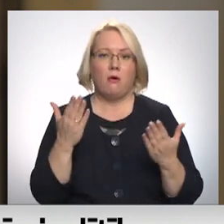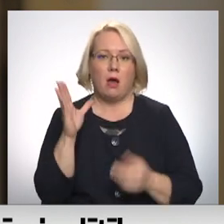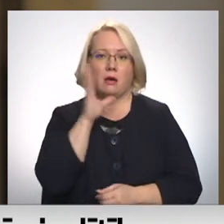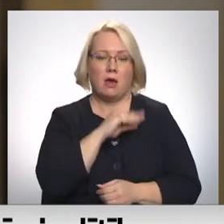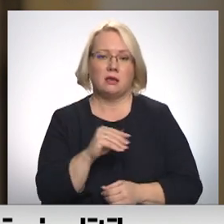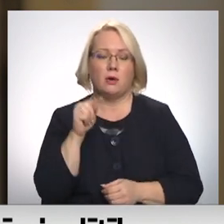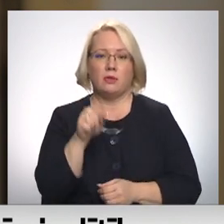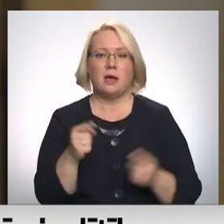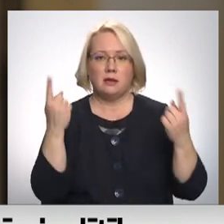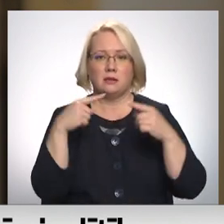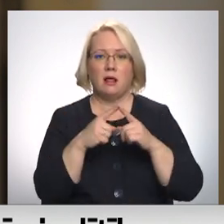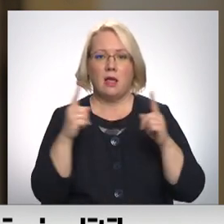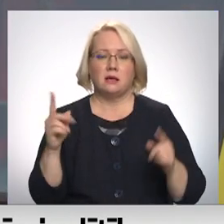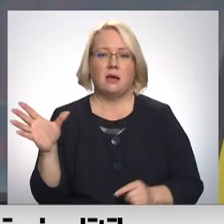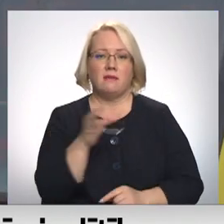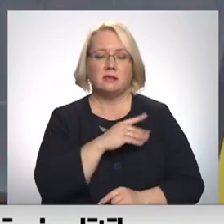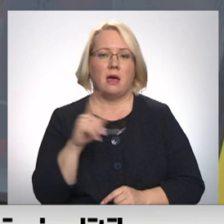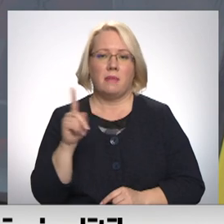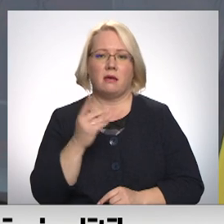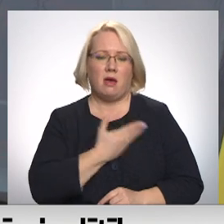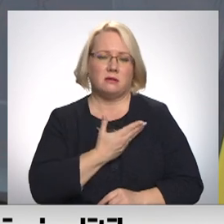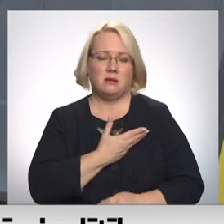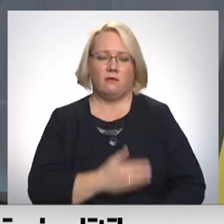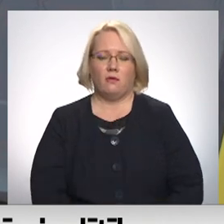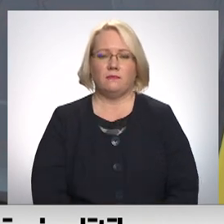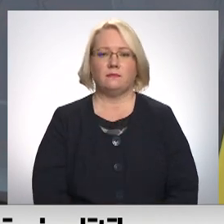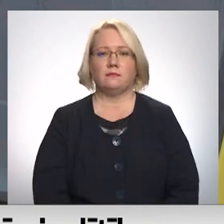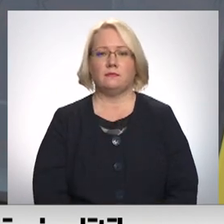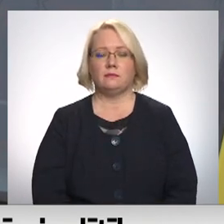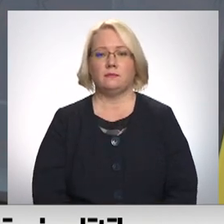ir tas laiks, kas mums visiem ir jāpārdzīvo. Ines Ķester, Jānis Goldbergs, TV Kurzeme.